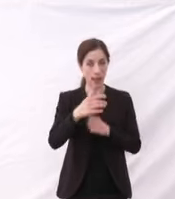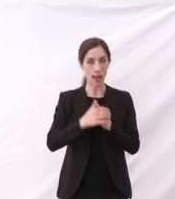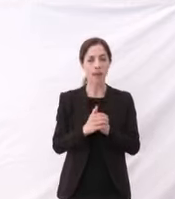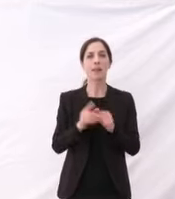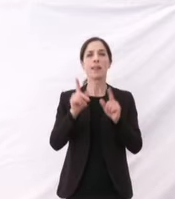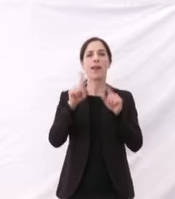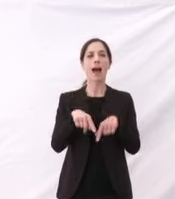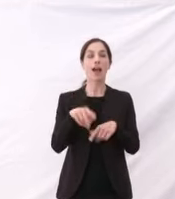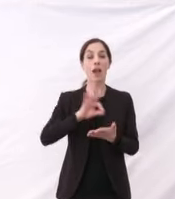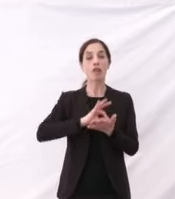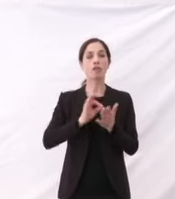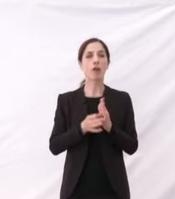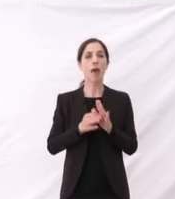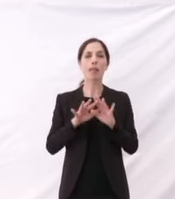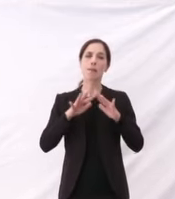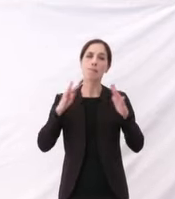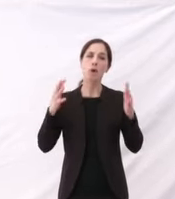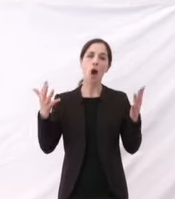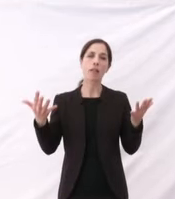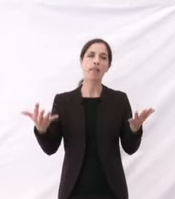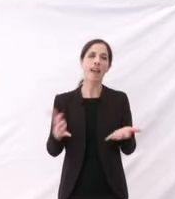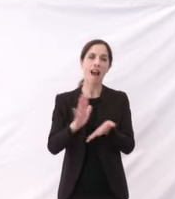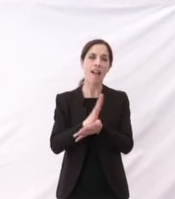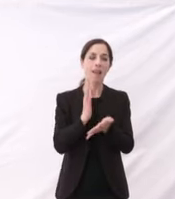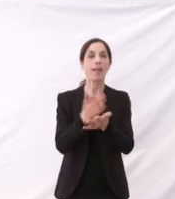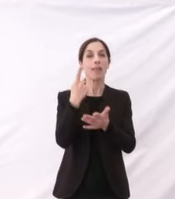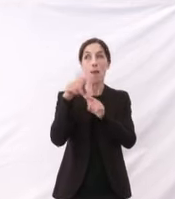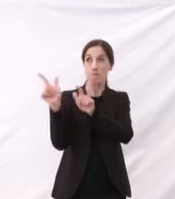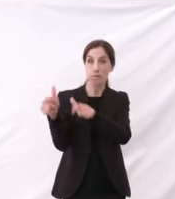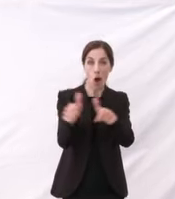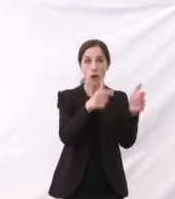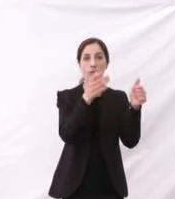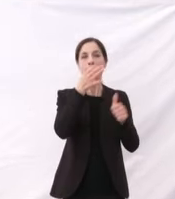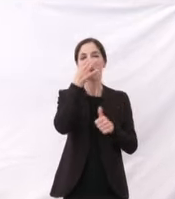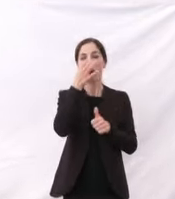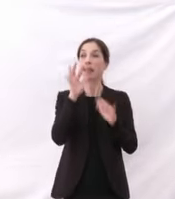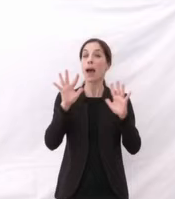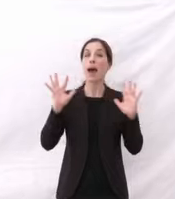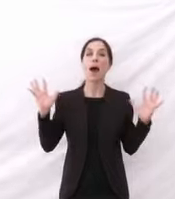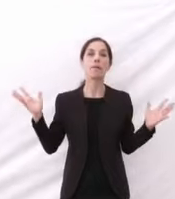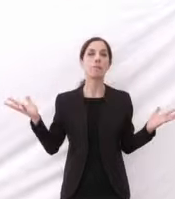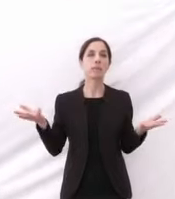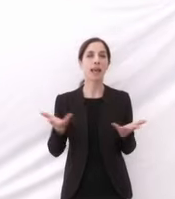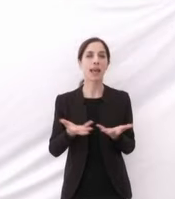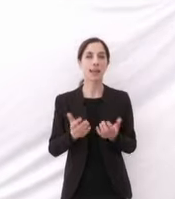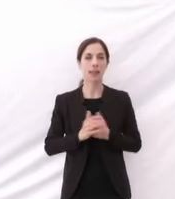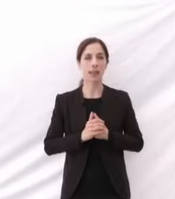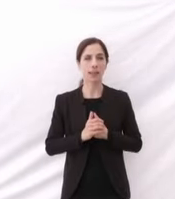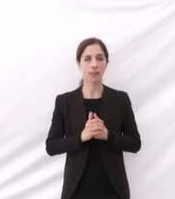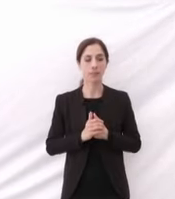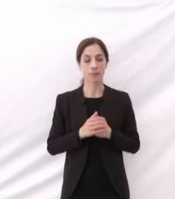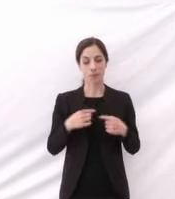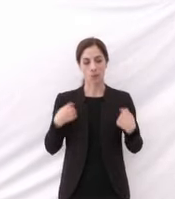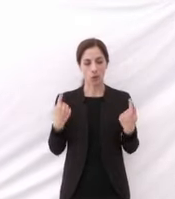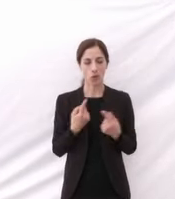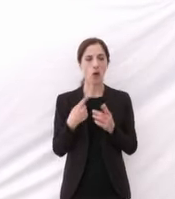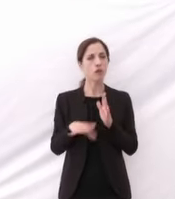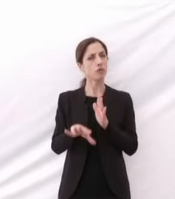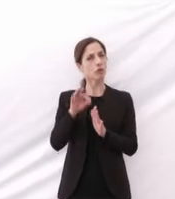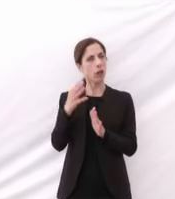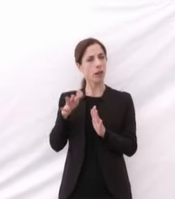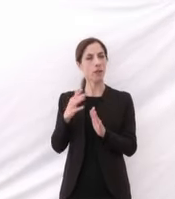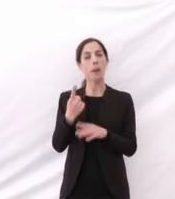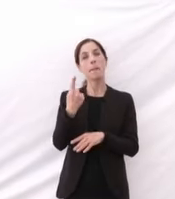dei boschi, delle piante, l'ambiente. Per noi l'abbiamo scelto il primo giorno